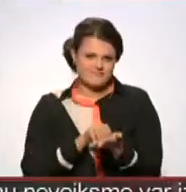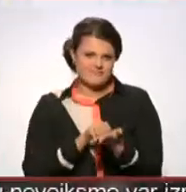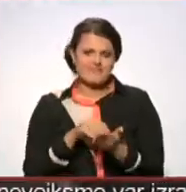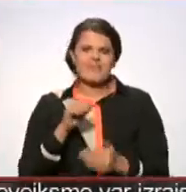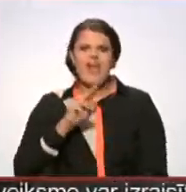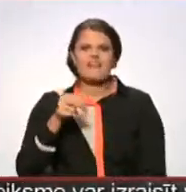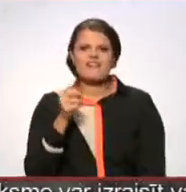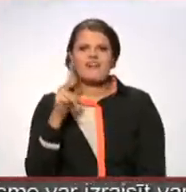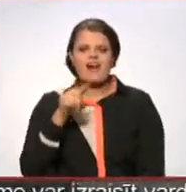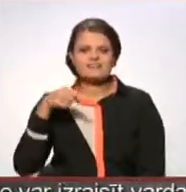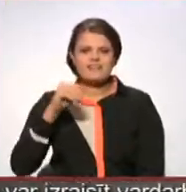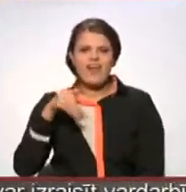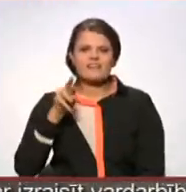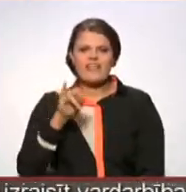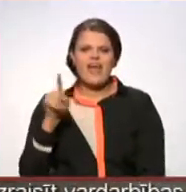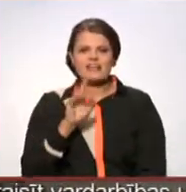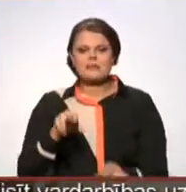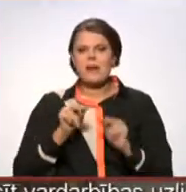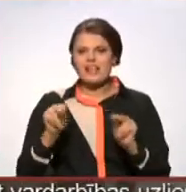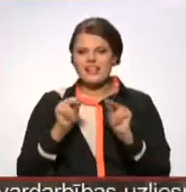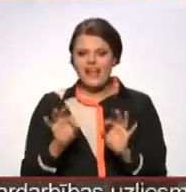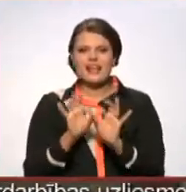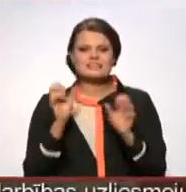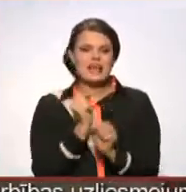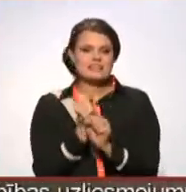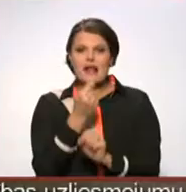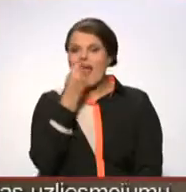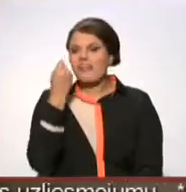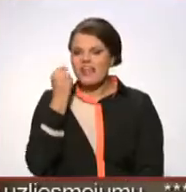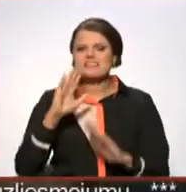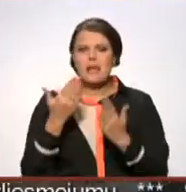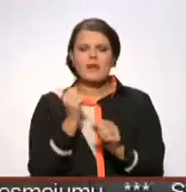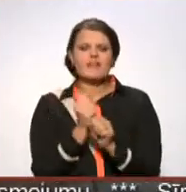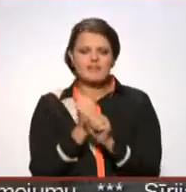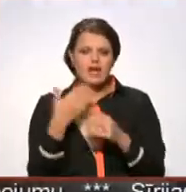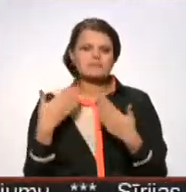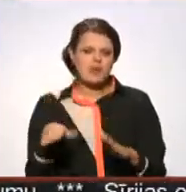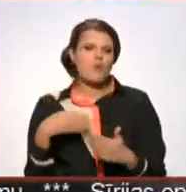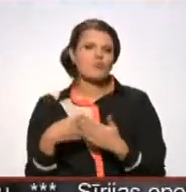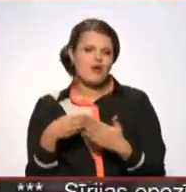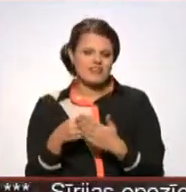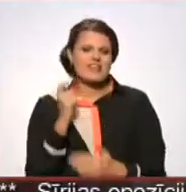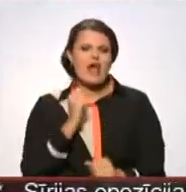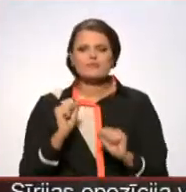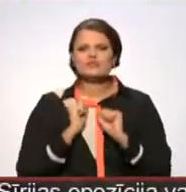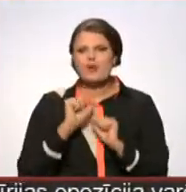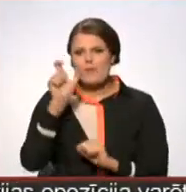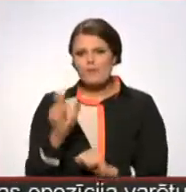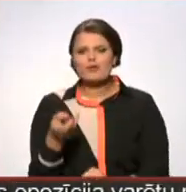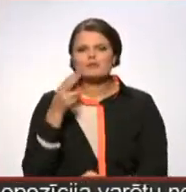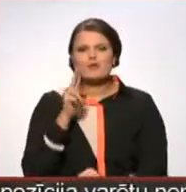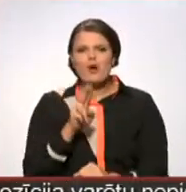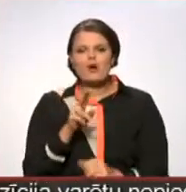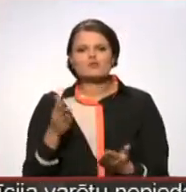Edgars Teteris par treneri basketbola klubā Jēkabpils strādā nesen, taču darbs jau ir novērtēts. Jēkabpils sportistu